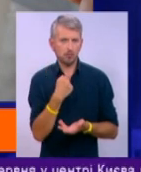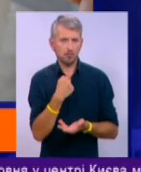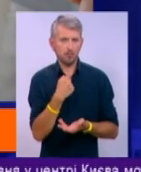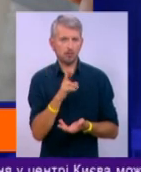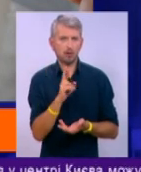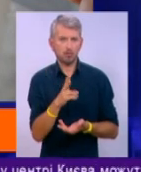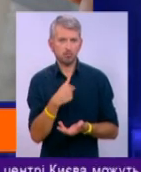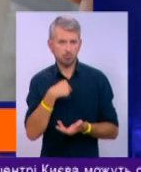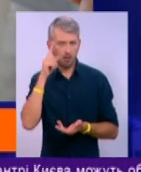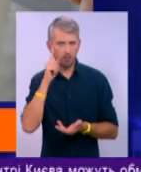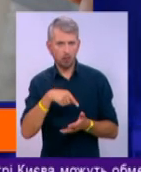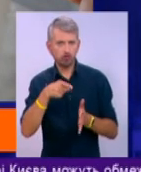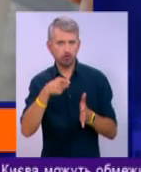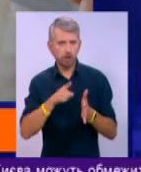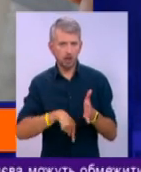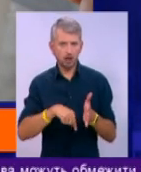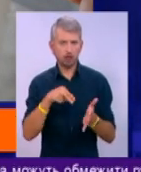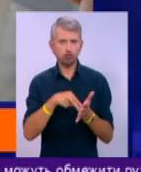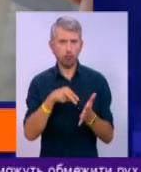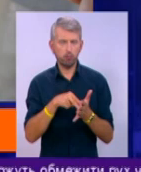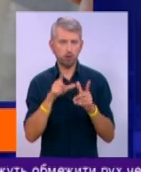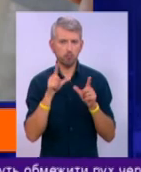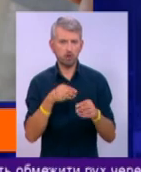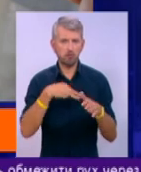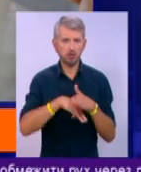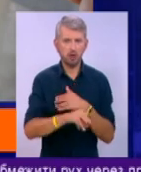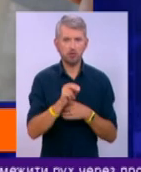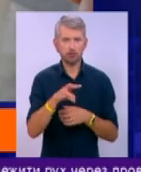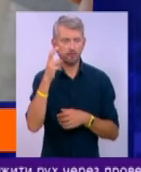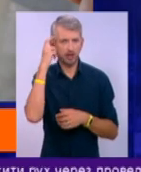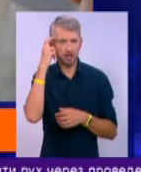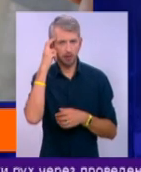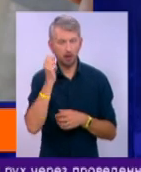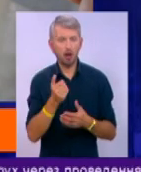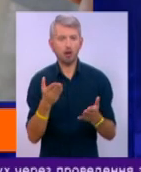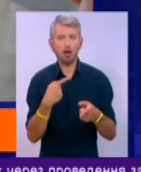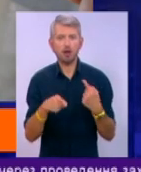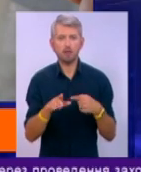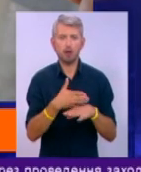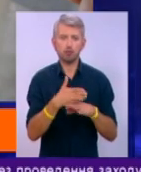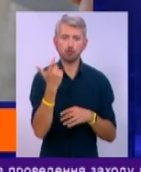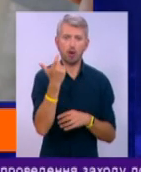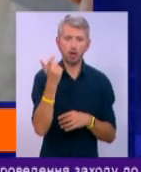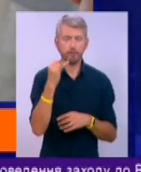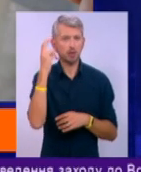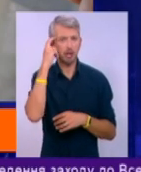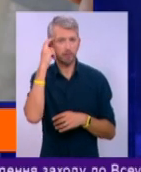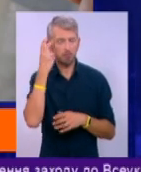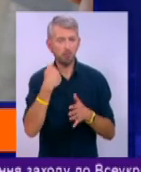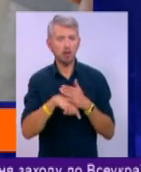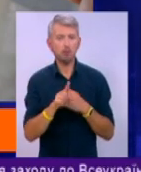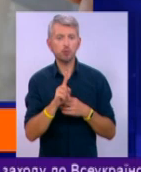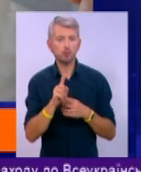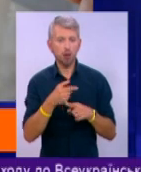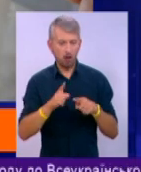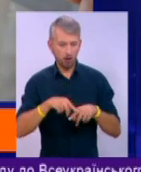насколько я знаю, дешевле стоимость проезда в метрополитене, чем в Киеве? А какая разница между Харьковом и Киевом? Потому что это